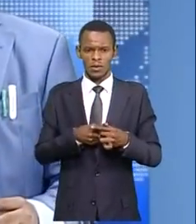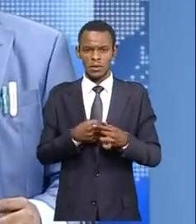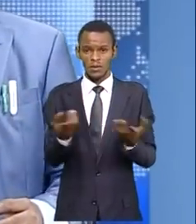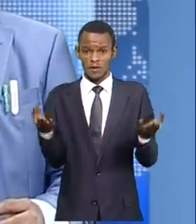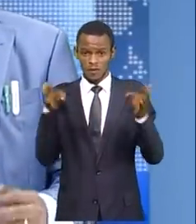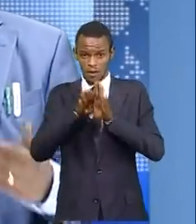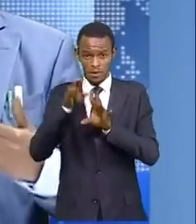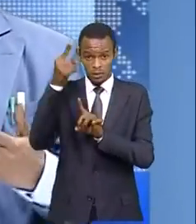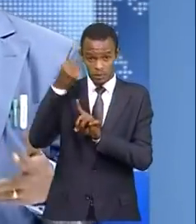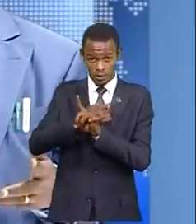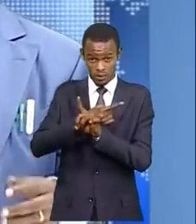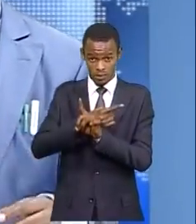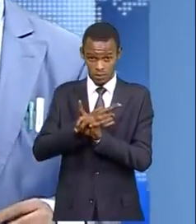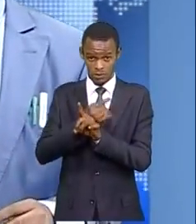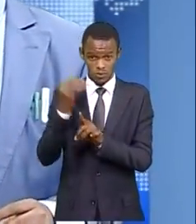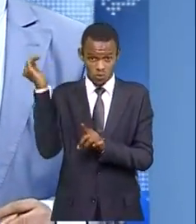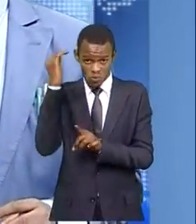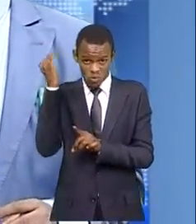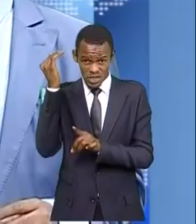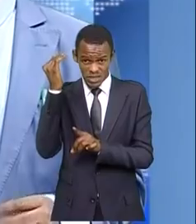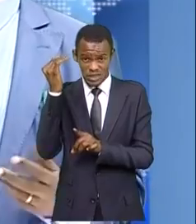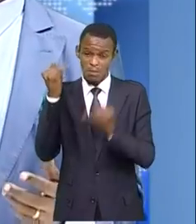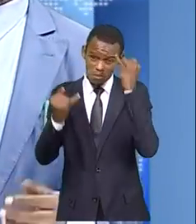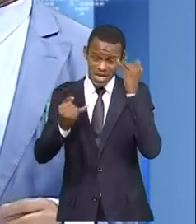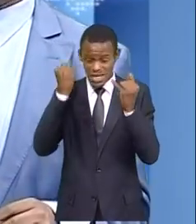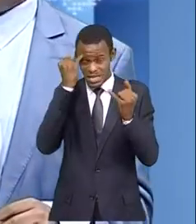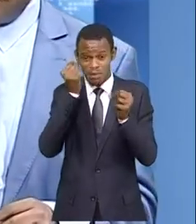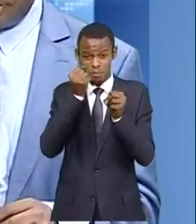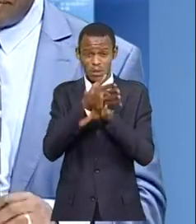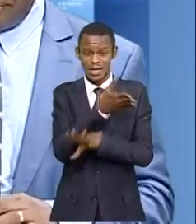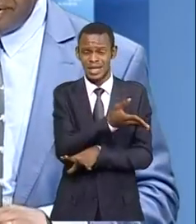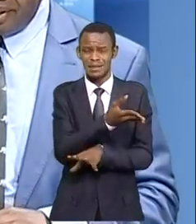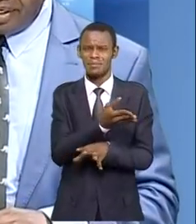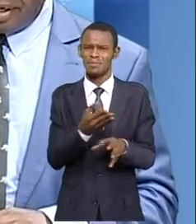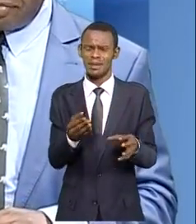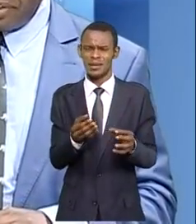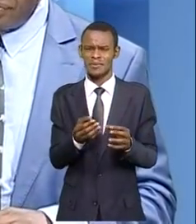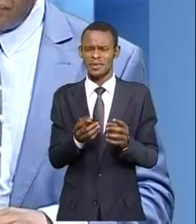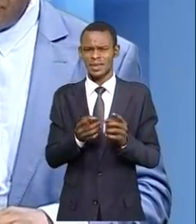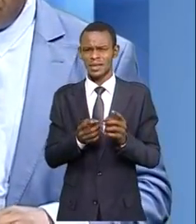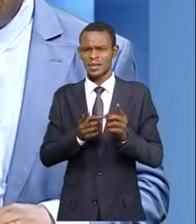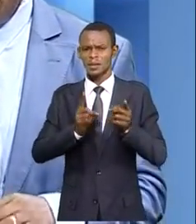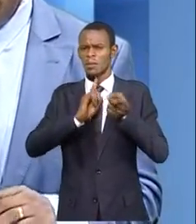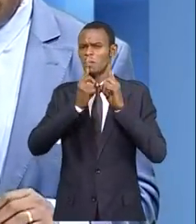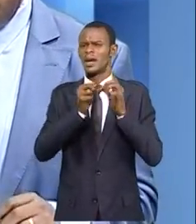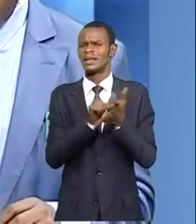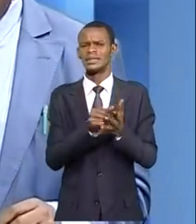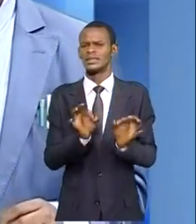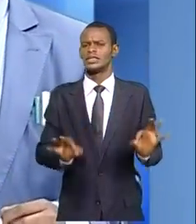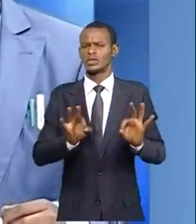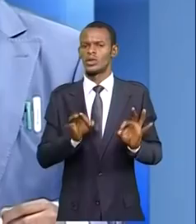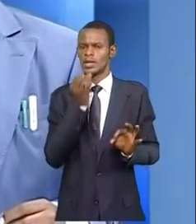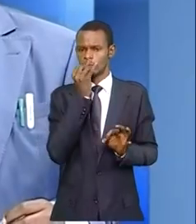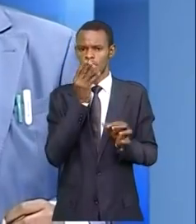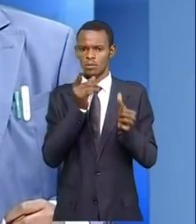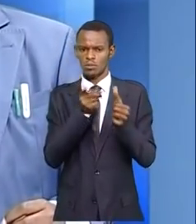qui était arrivé à maturité mais qui n'était pas présenté il ya deux avis un avis sur la régulation de